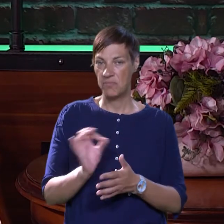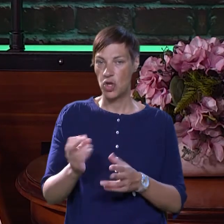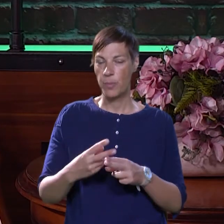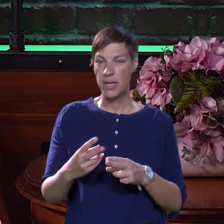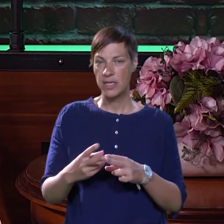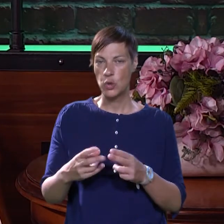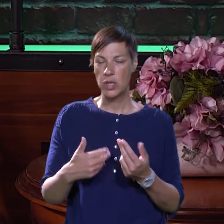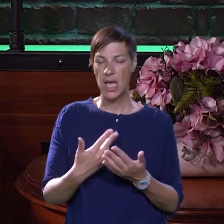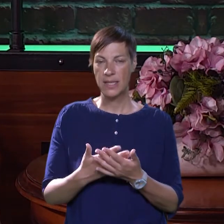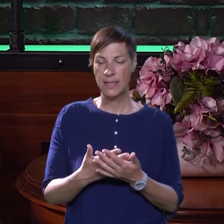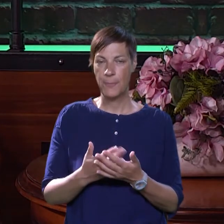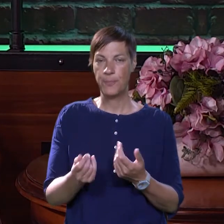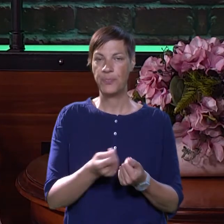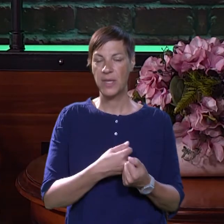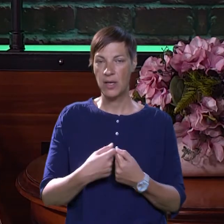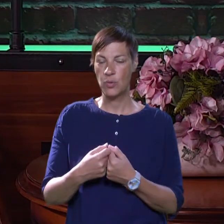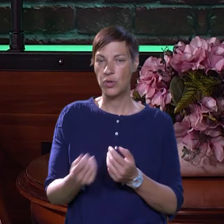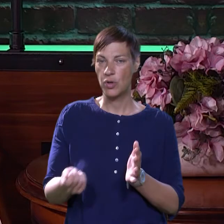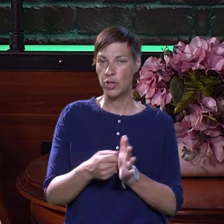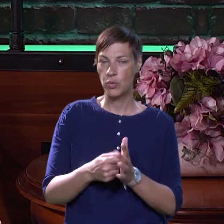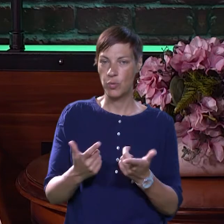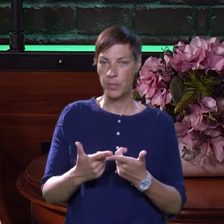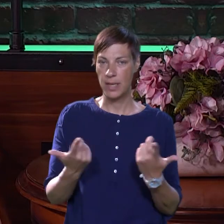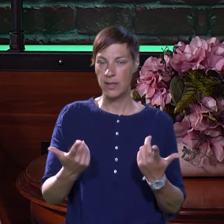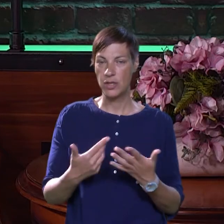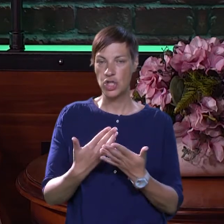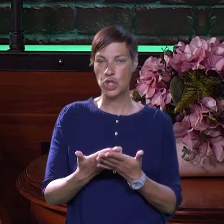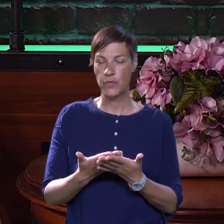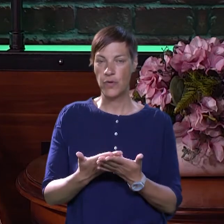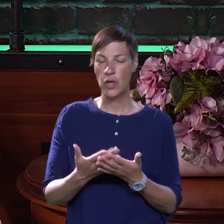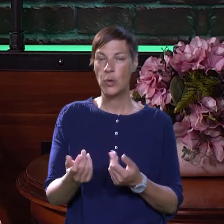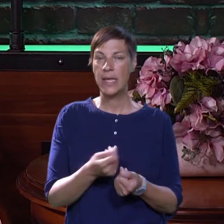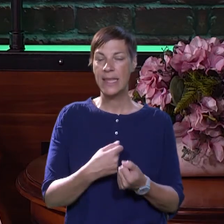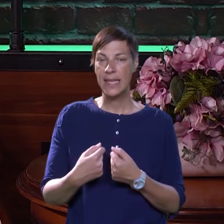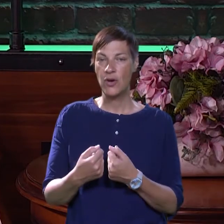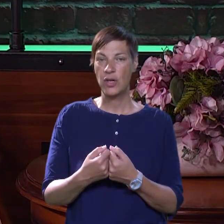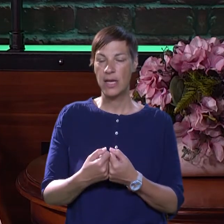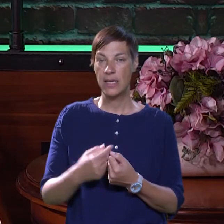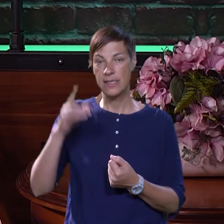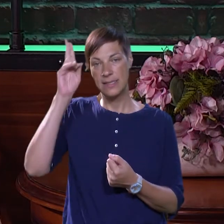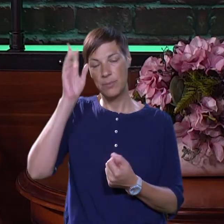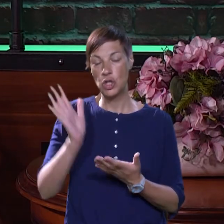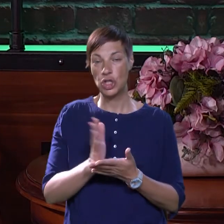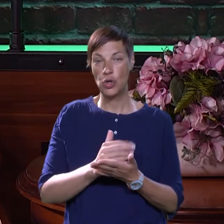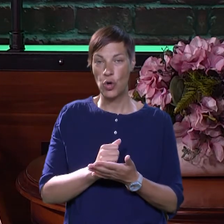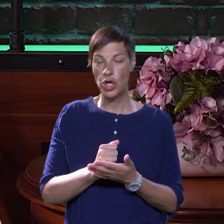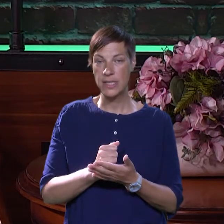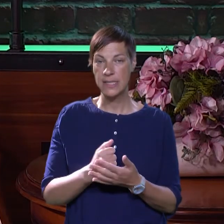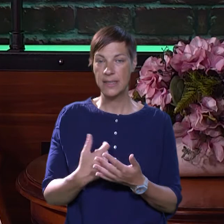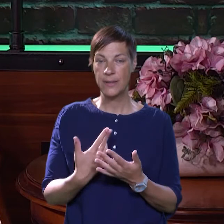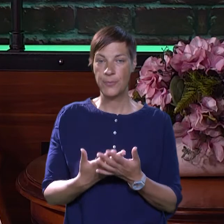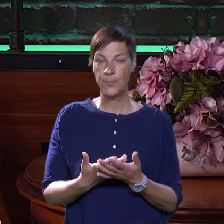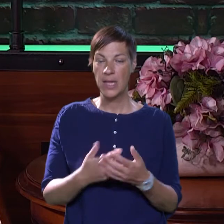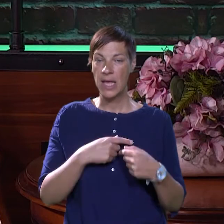rezultate. Dakle, i udruga je otkupila licencu od Kanade i te organizacije da se smije to koristiti i onda